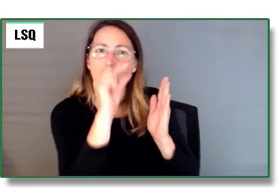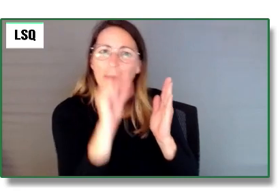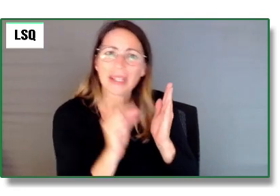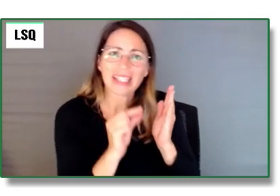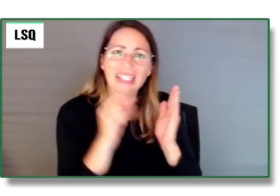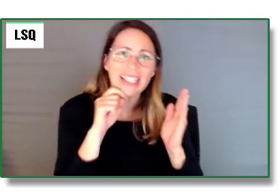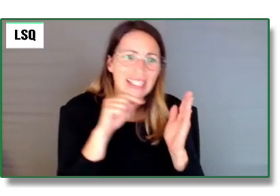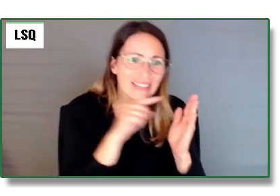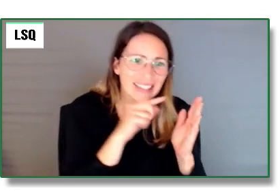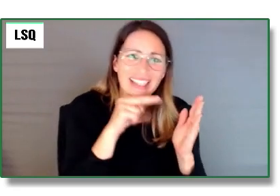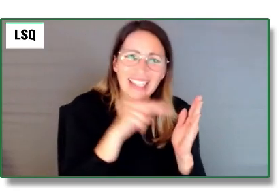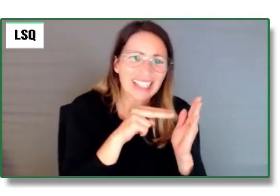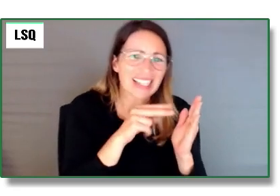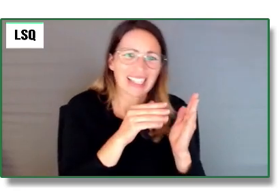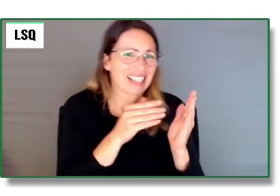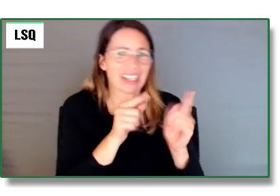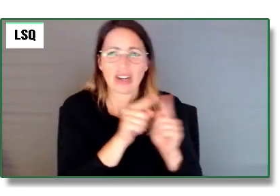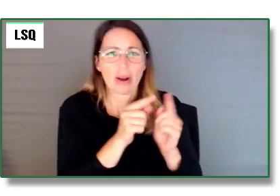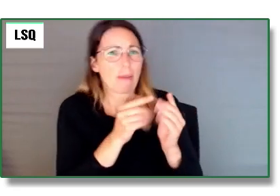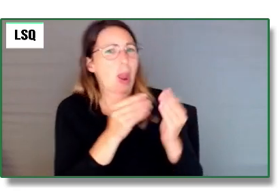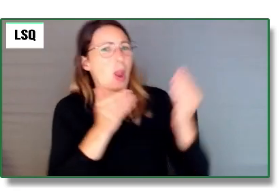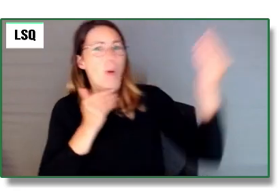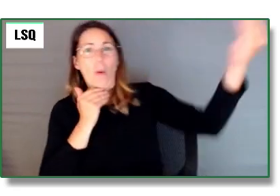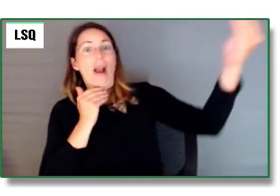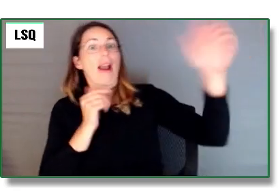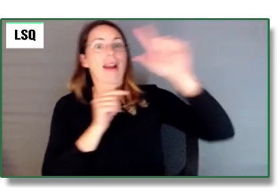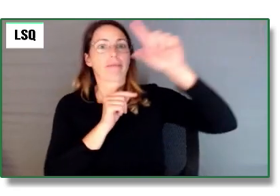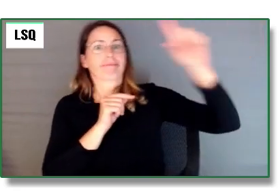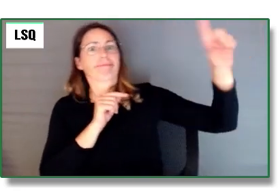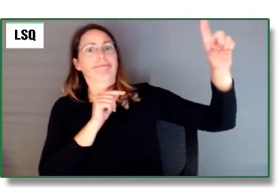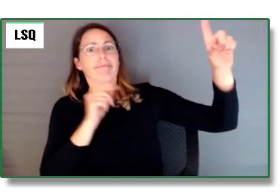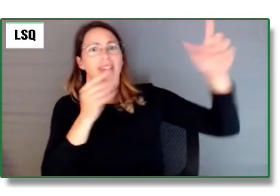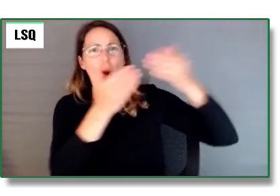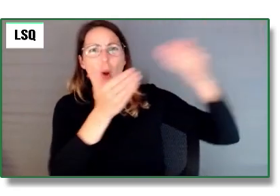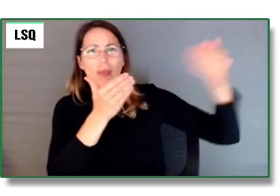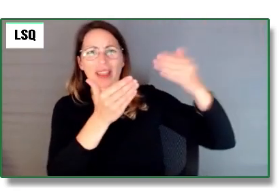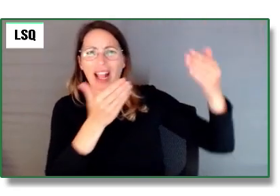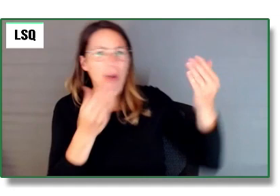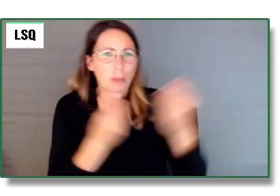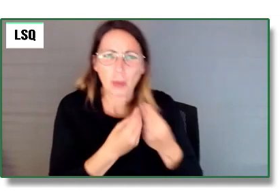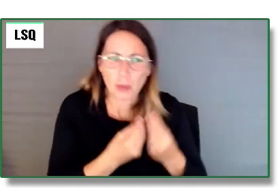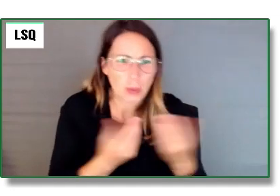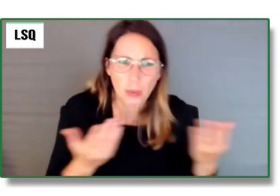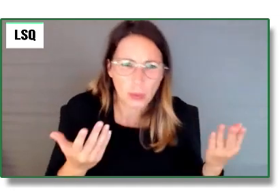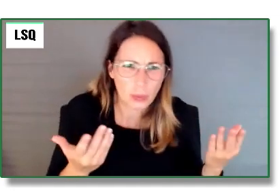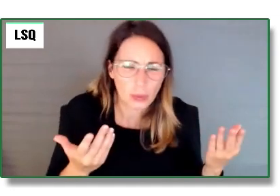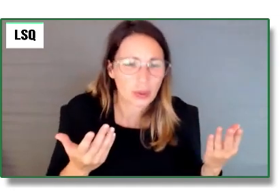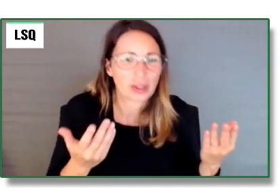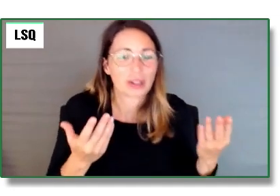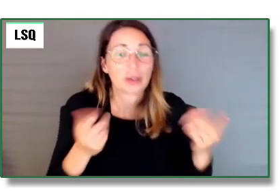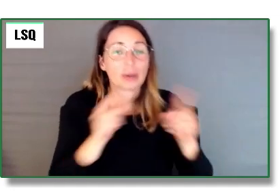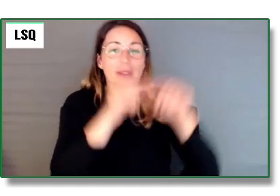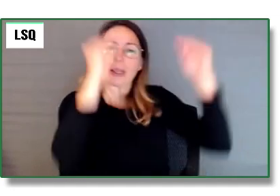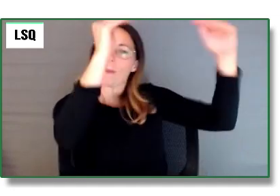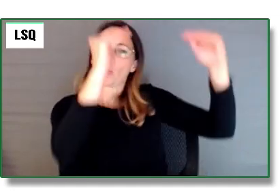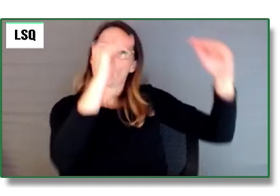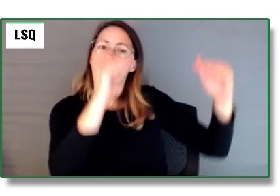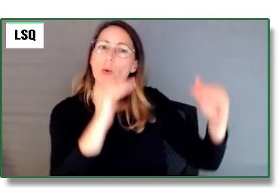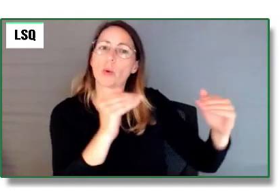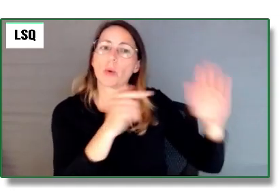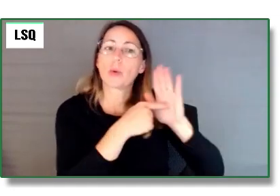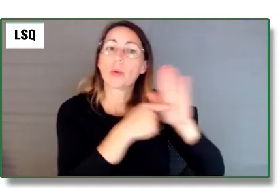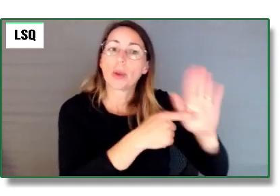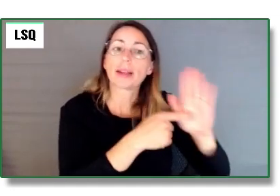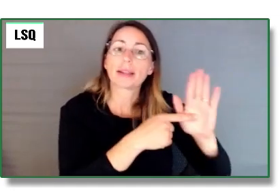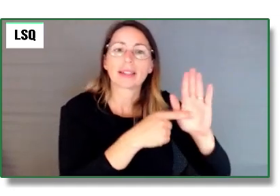éloignés, le contraste est généralement faible, il y a un projecteur qui frappe le menu dans un angle bizarre, avec des reflets mal placés